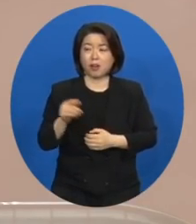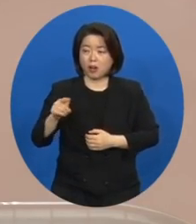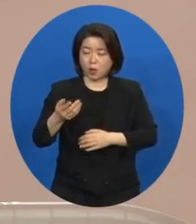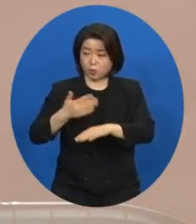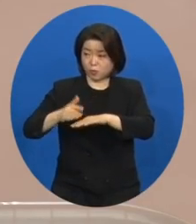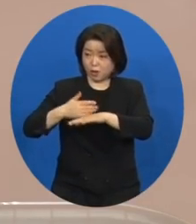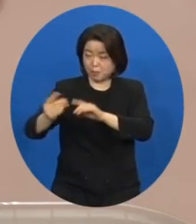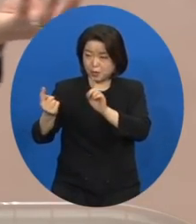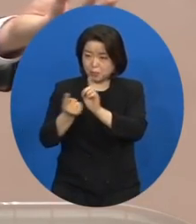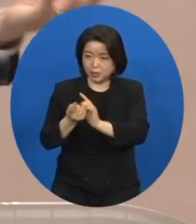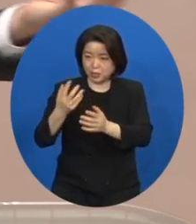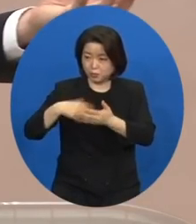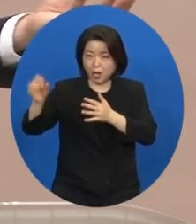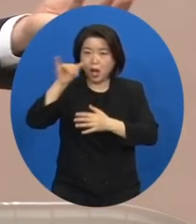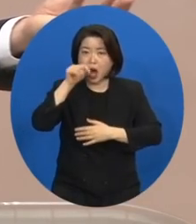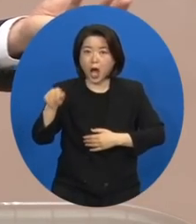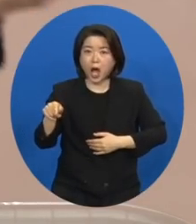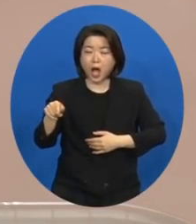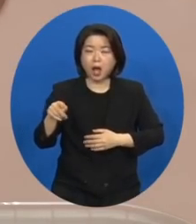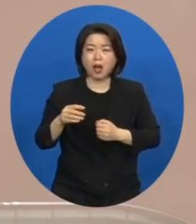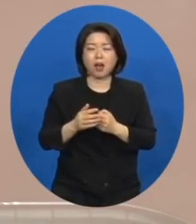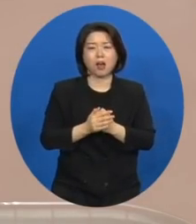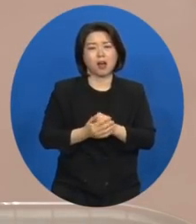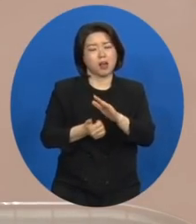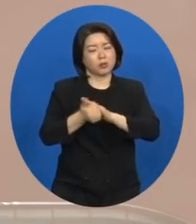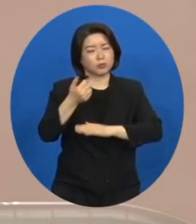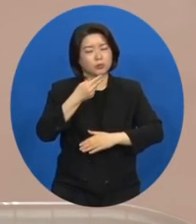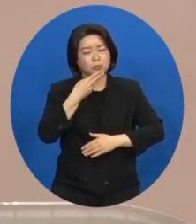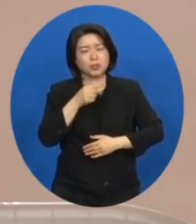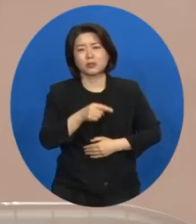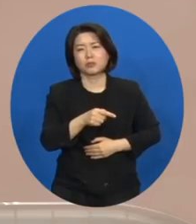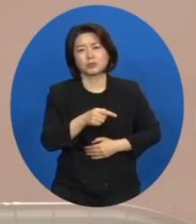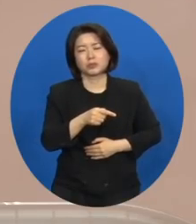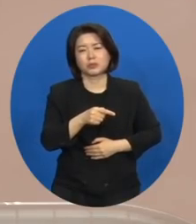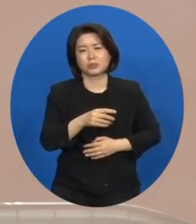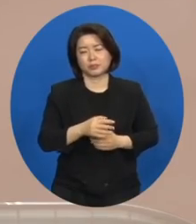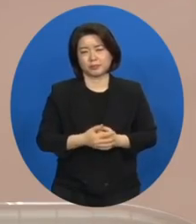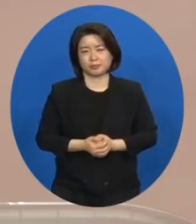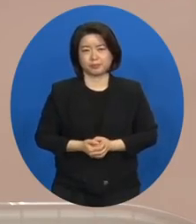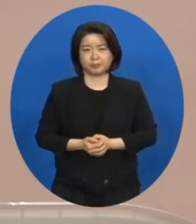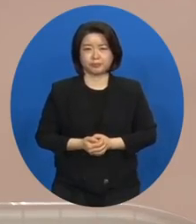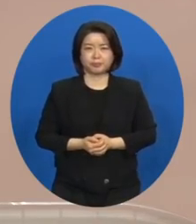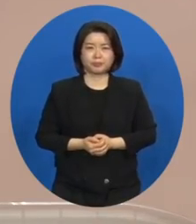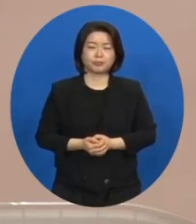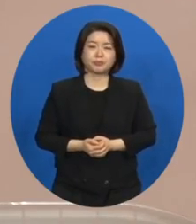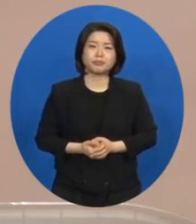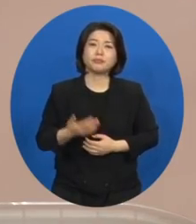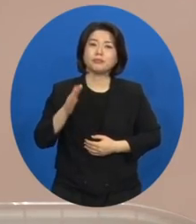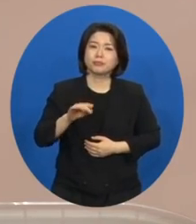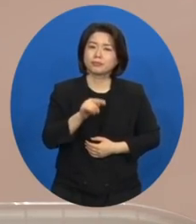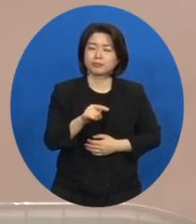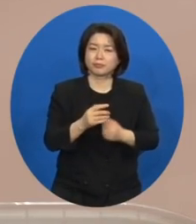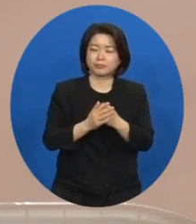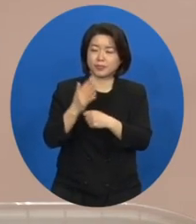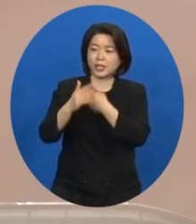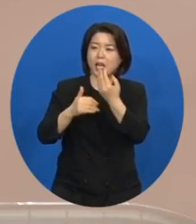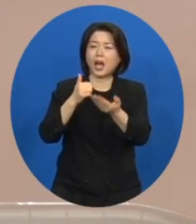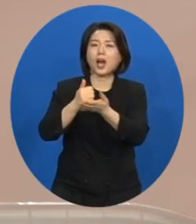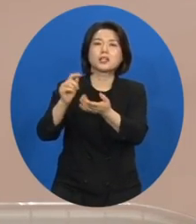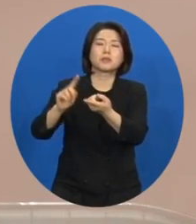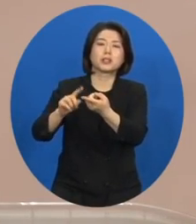사람이죠 이 사람이 소망이 있겠읍니까 반 하겠읍니까 그런 사람 남자가 있었어요 그런데 하나님의 대해서